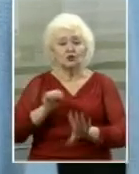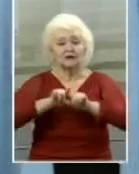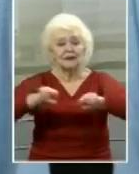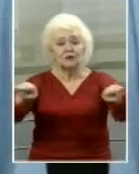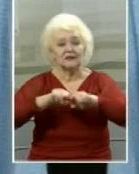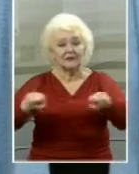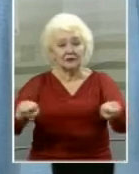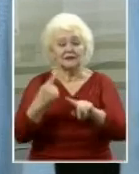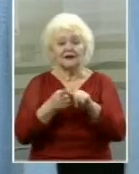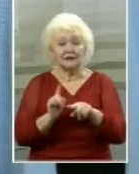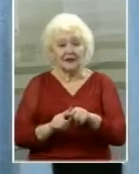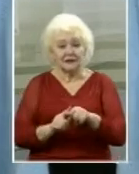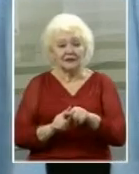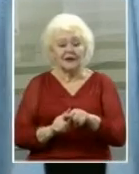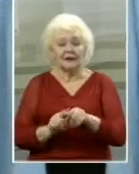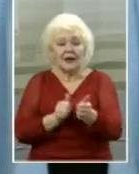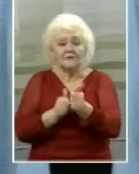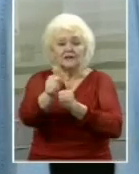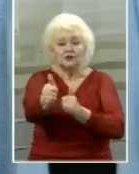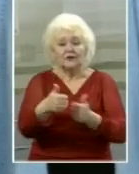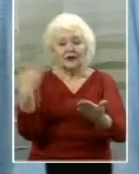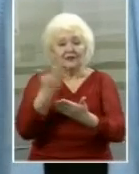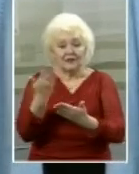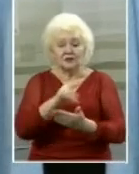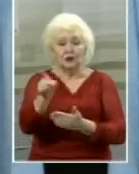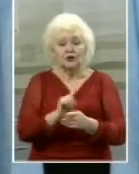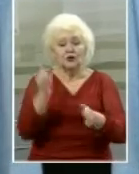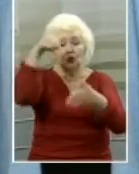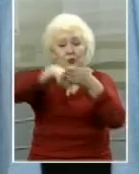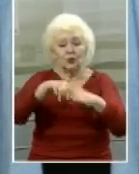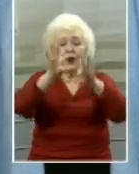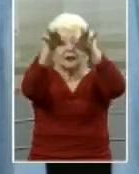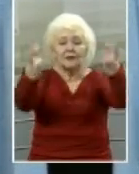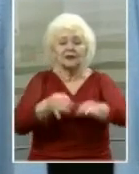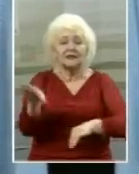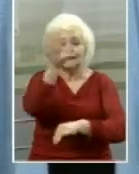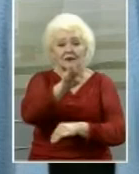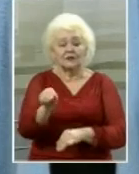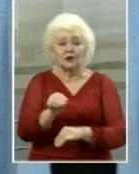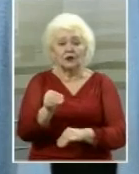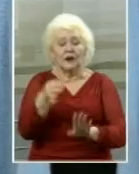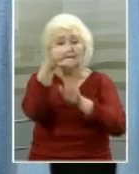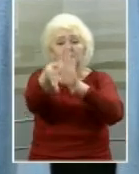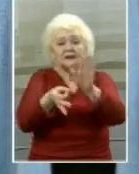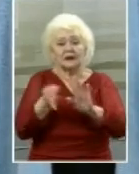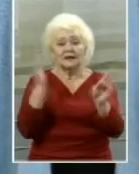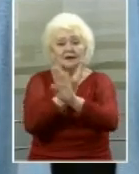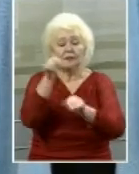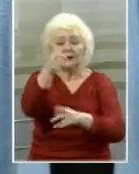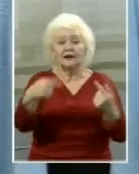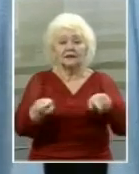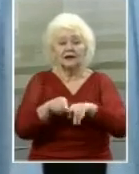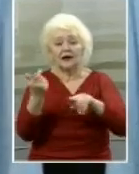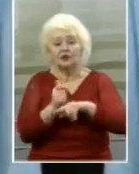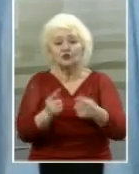просвітитель, який висував гіпотезу щодо походження мистецтва взагалі. Тобто «Підказки природи» – це така